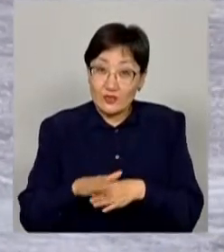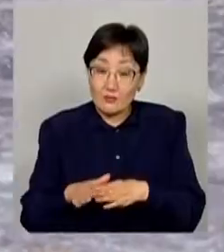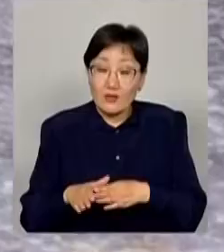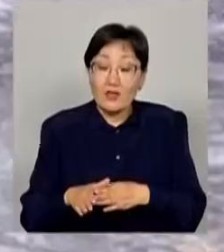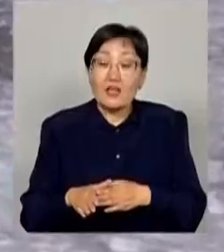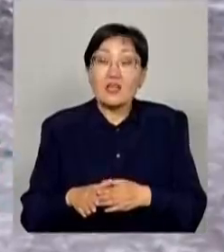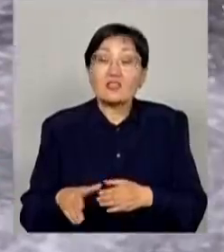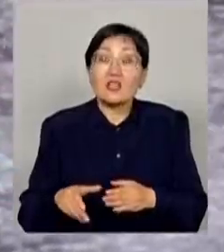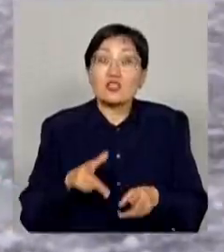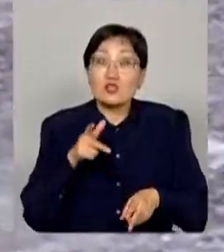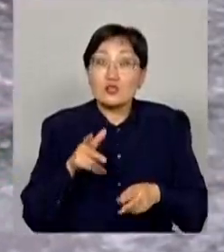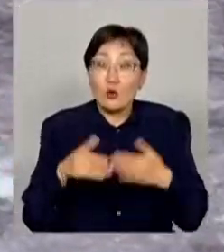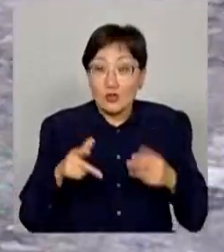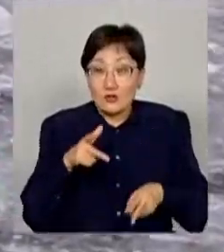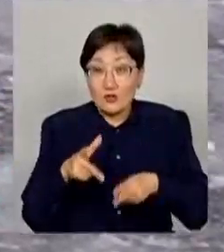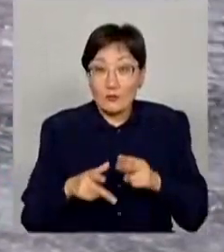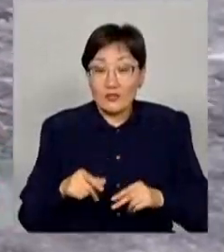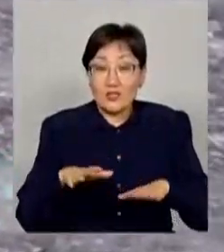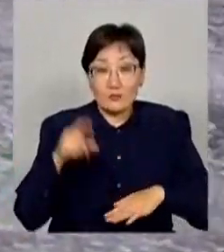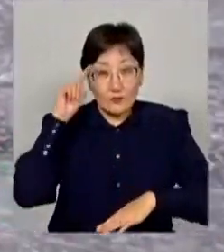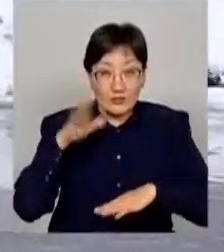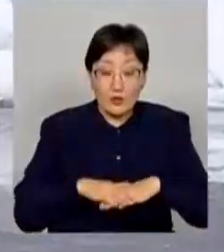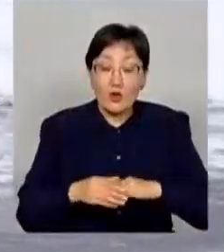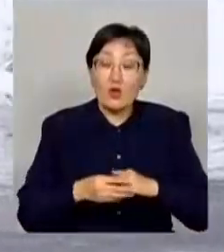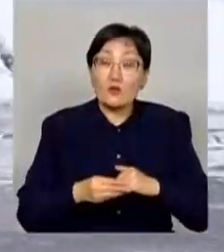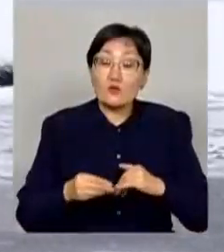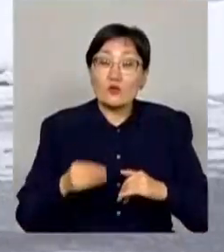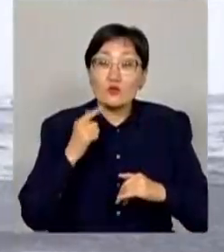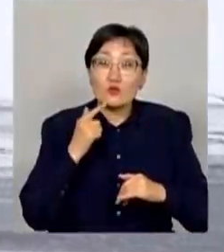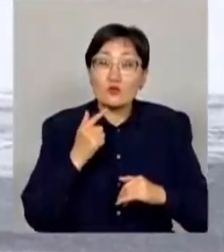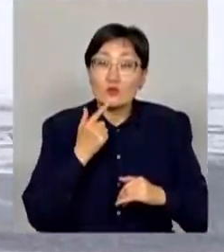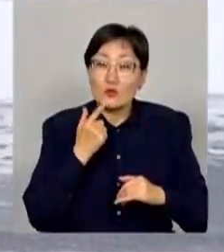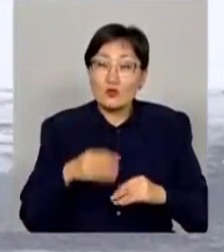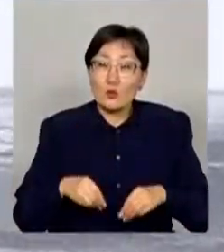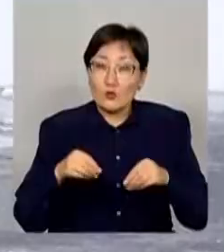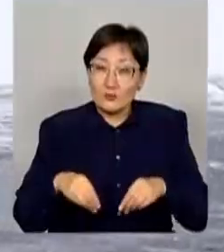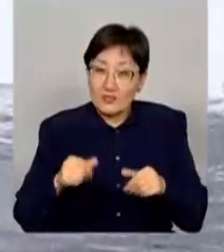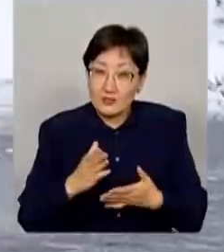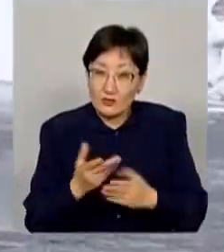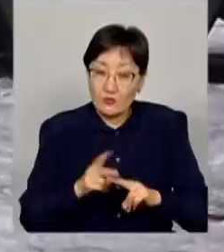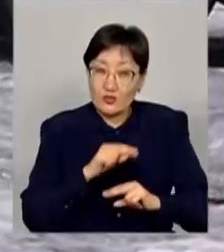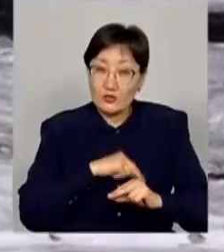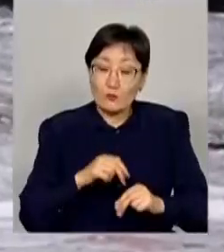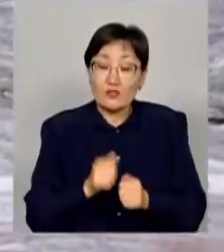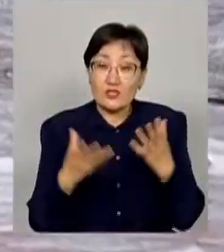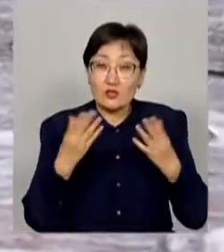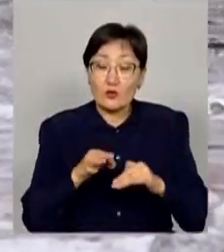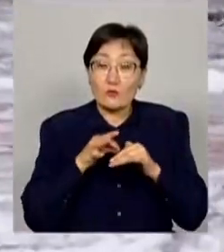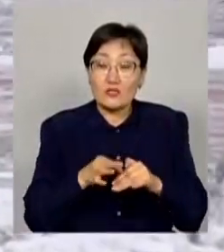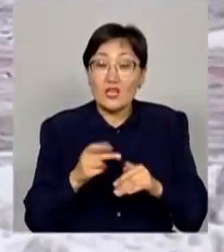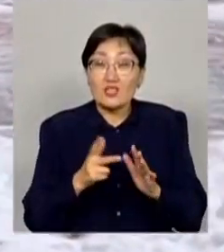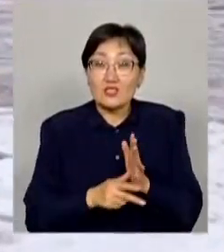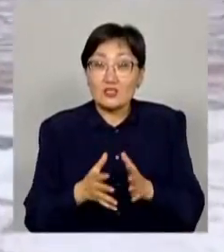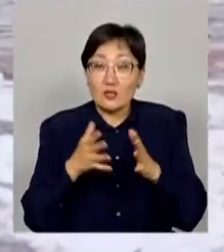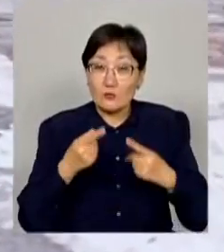деген шағымына қарамастан, жергілікті билік қала аумағына құм мен тұз қоспасы себіліп жатыр деп сендірді. Бұл жұмыстарды күнделікті жасау үшін 80-нен